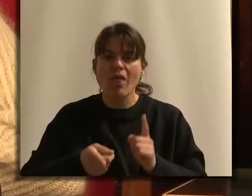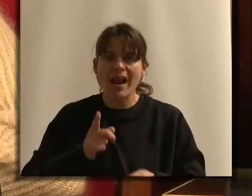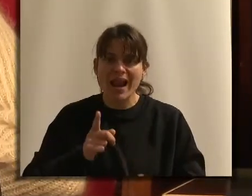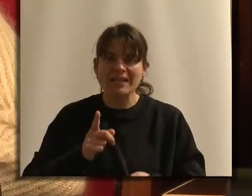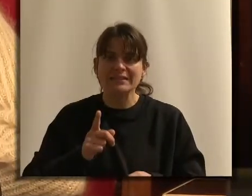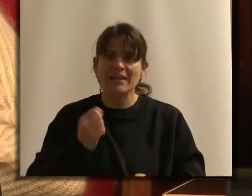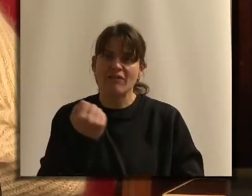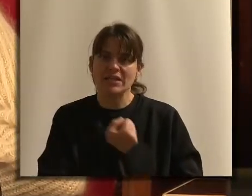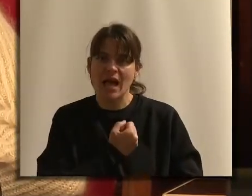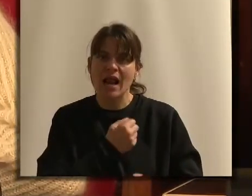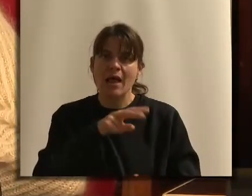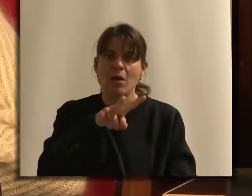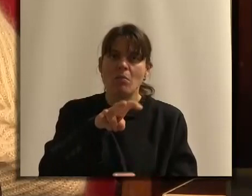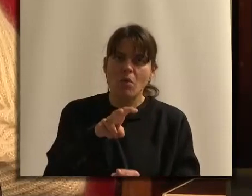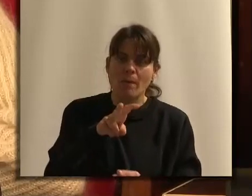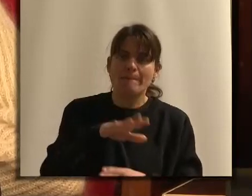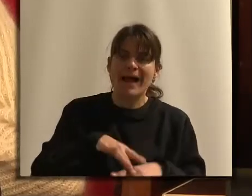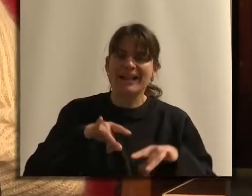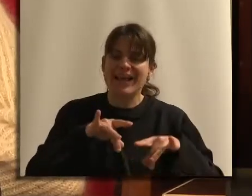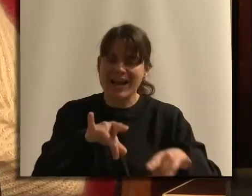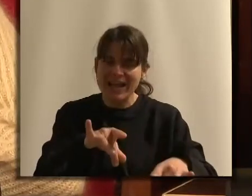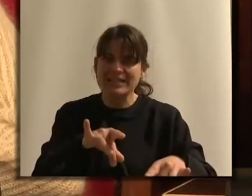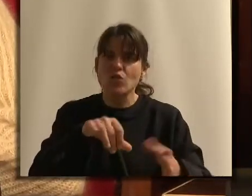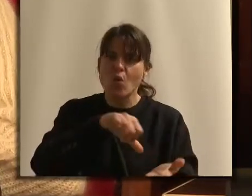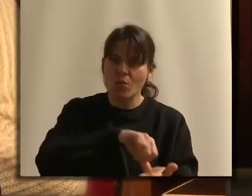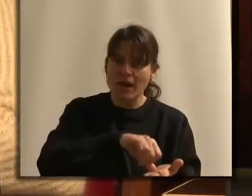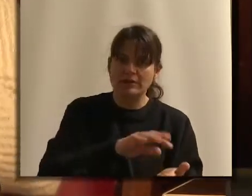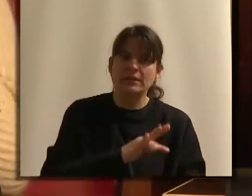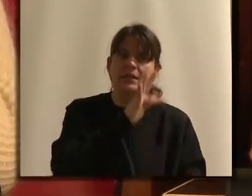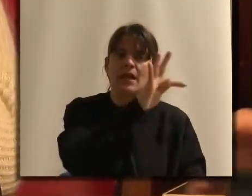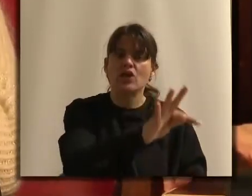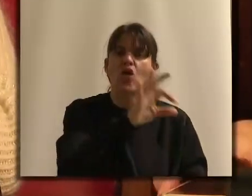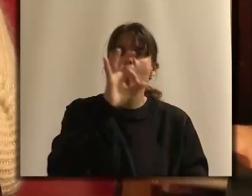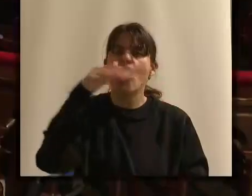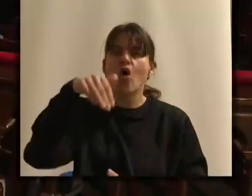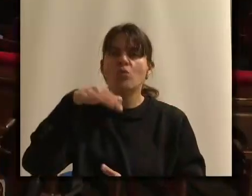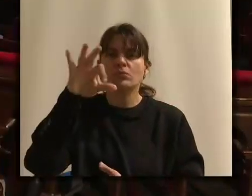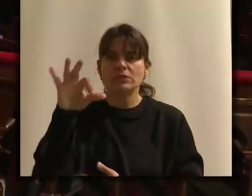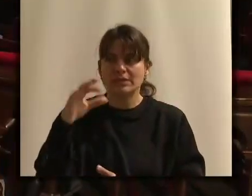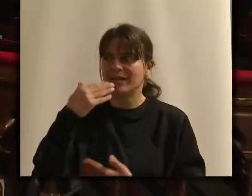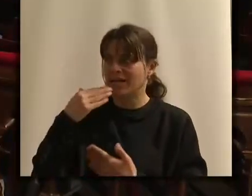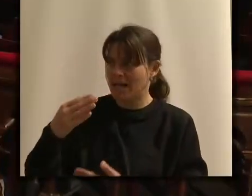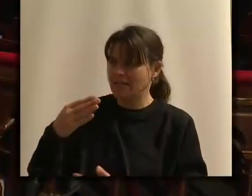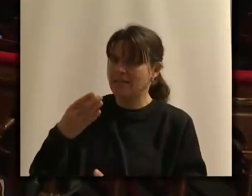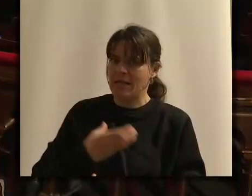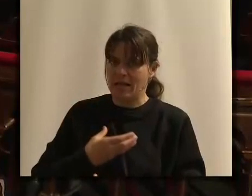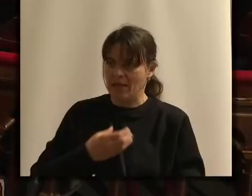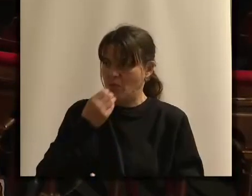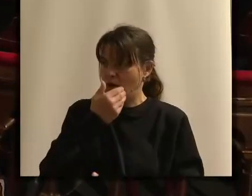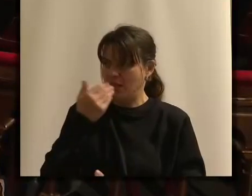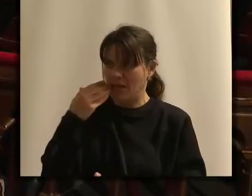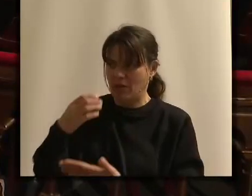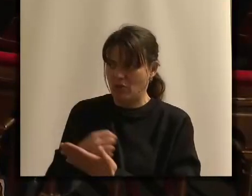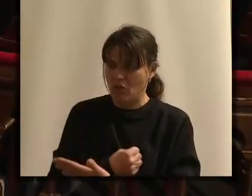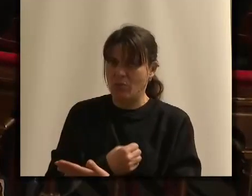4. Impost i increment de valor dels terrenys urbans. Senyora Homs. Gràcies, alcaldessa. Bona tarda a tothom. Portem